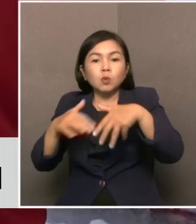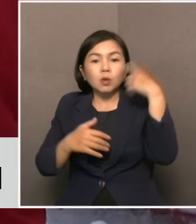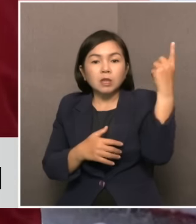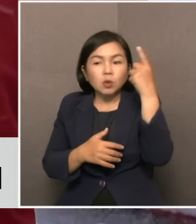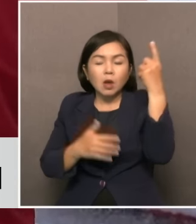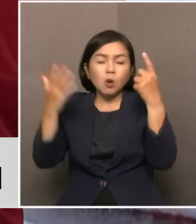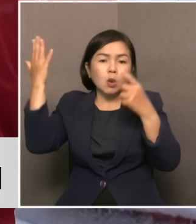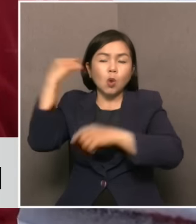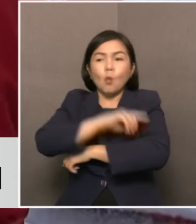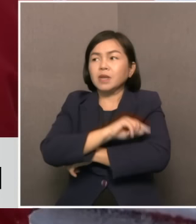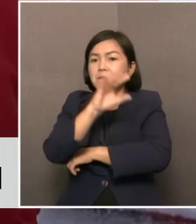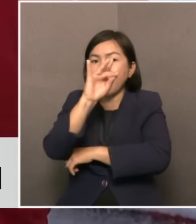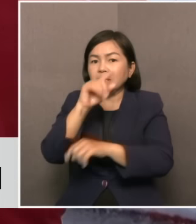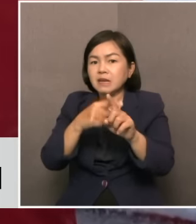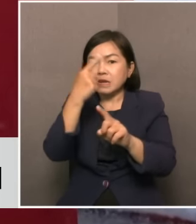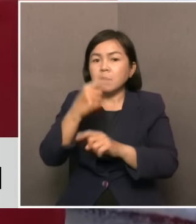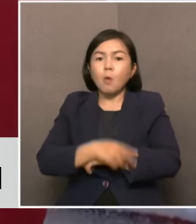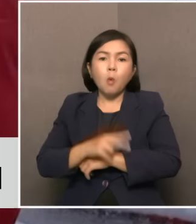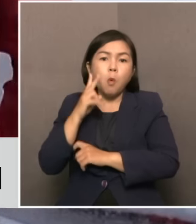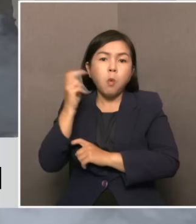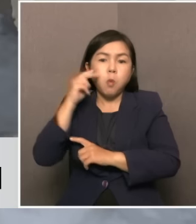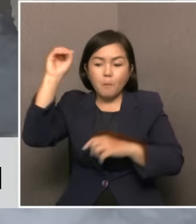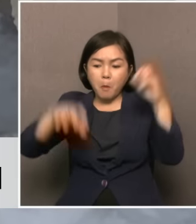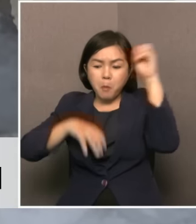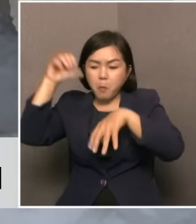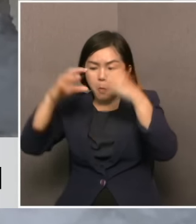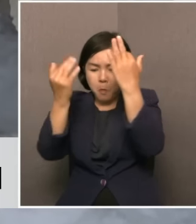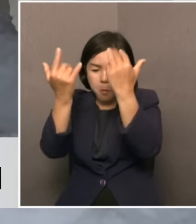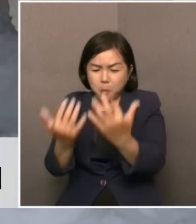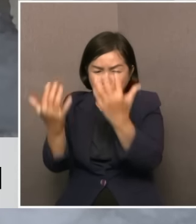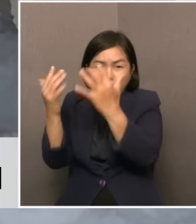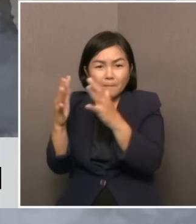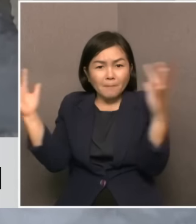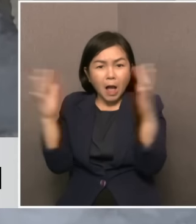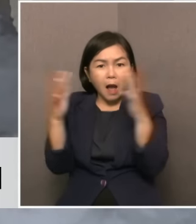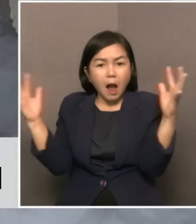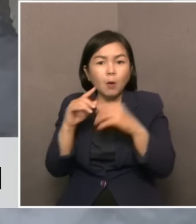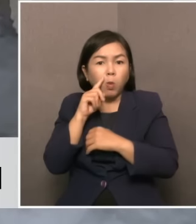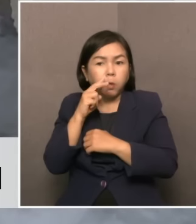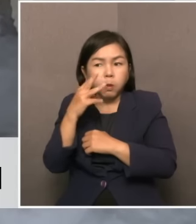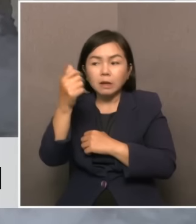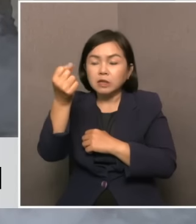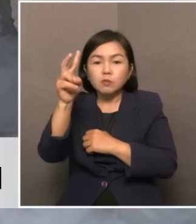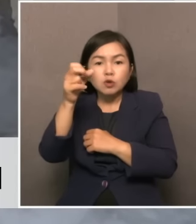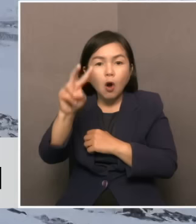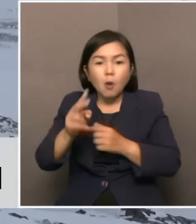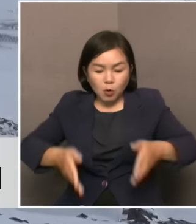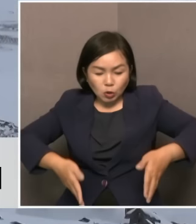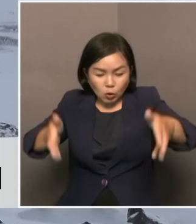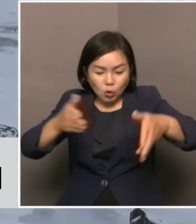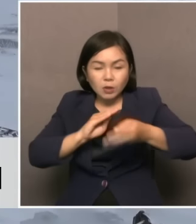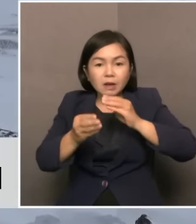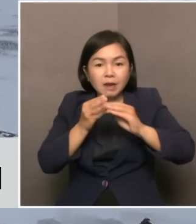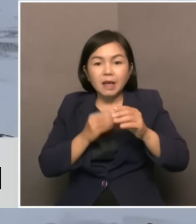ที่ 8มกราคมที่ผ่านมาทำให้เกิดหิมะถล่มมากกว่า 12ครั้งบนทางหลวงแผ่นดินหมายเลข